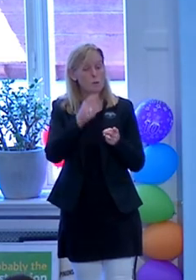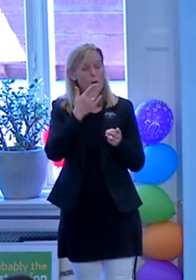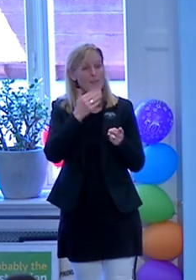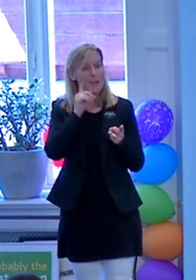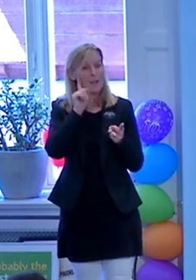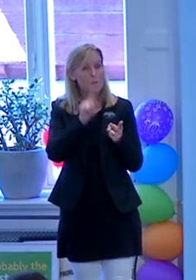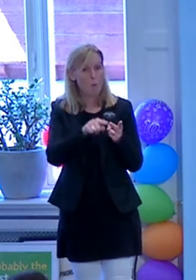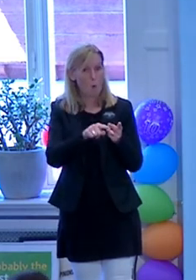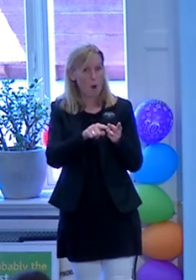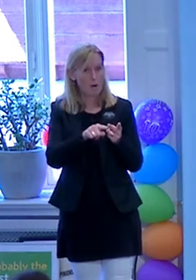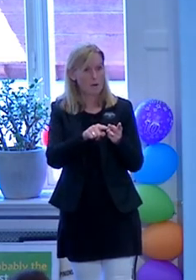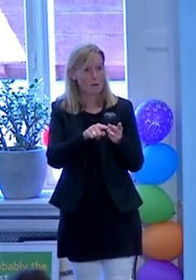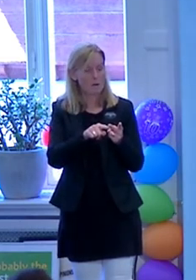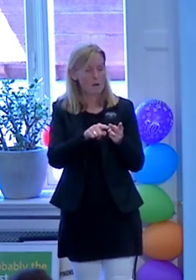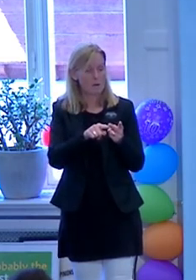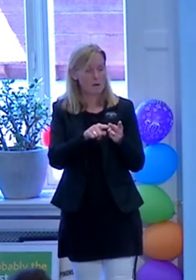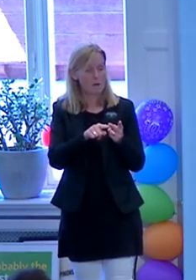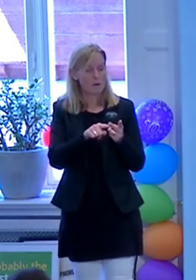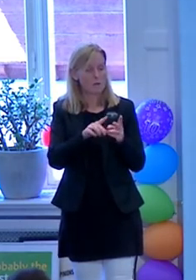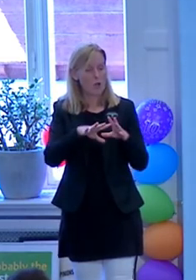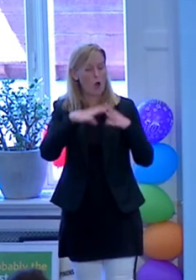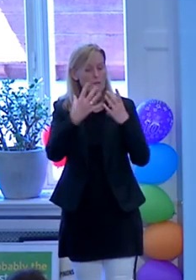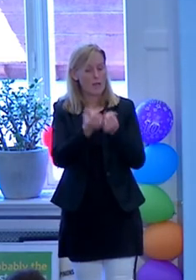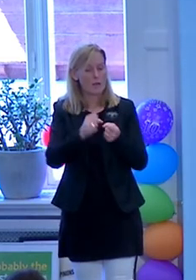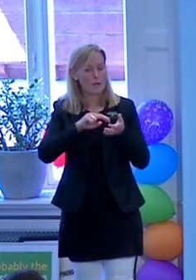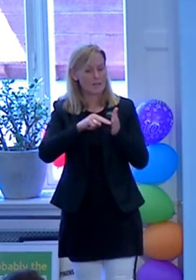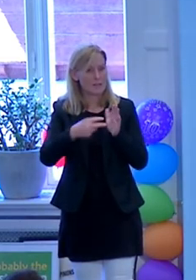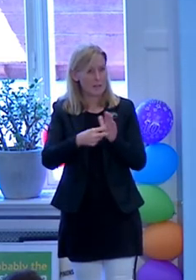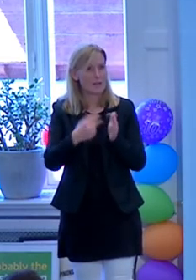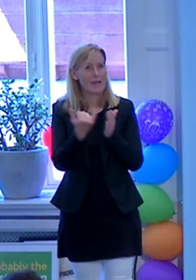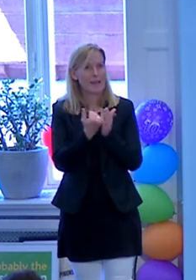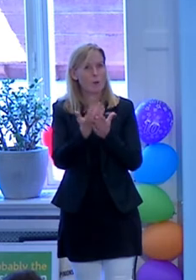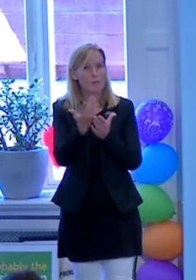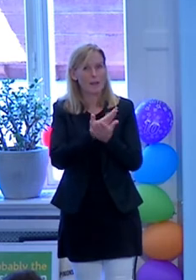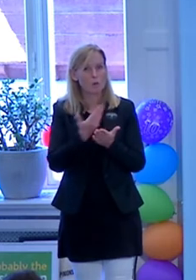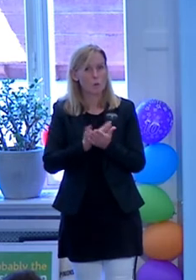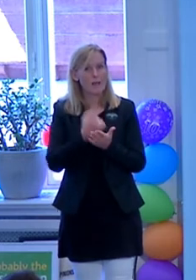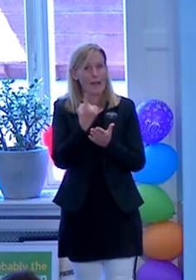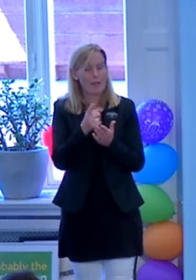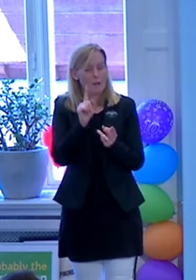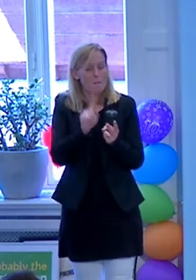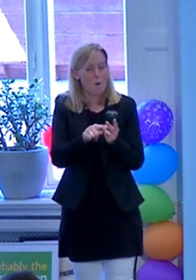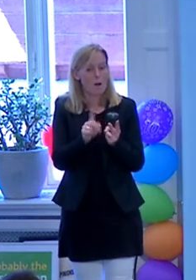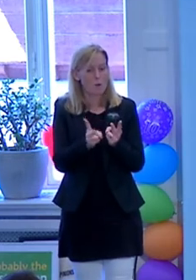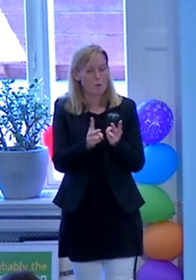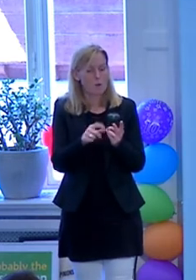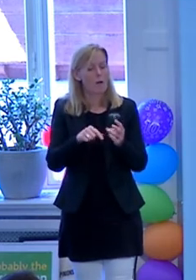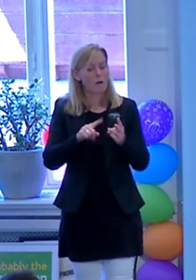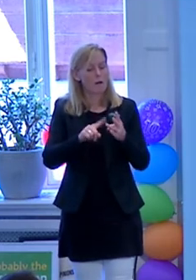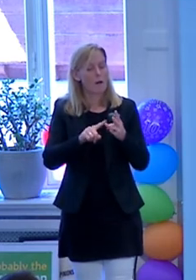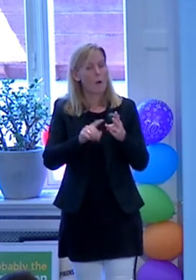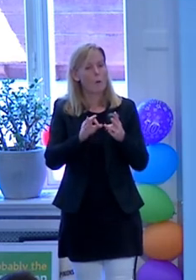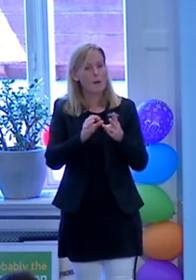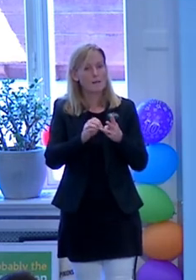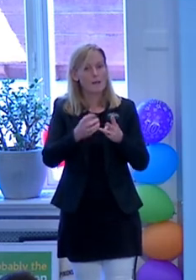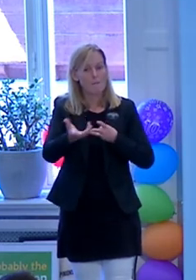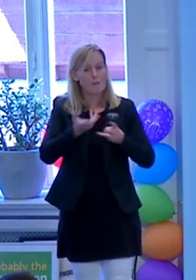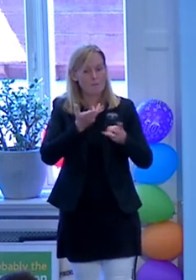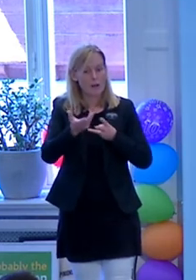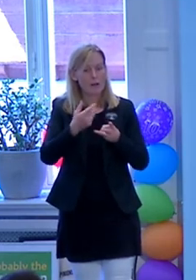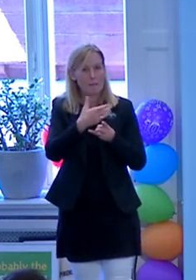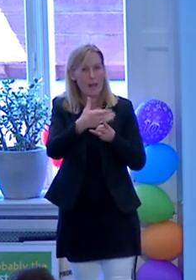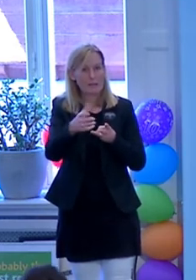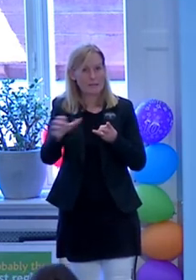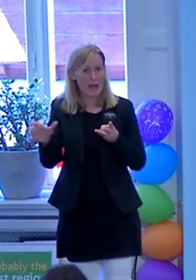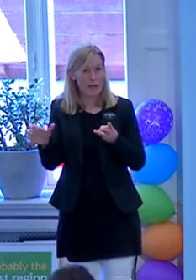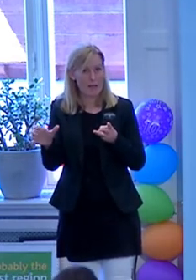och vilka övergripande strategier och nationella strategier man har som ett. Och kanske också hur man samverkar med